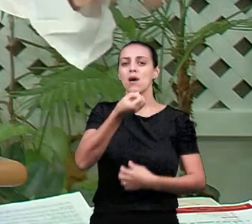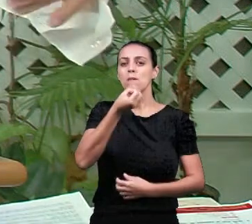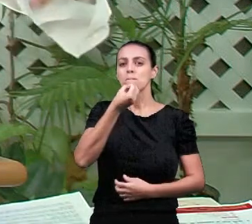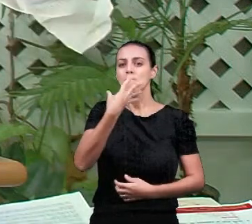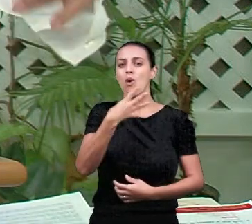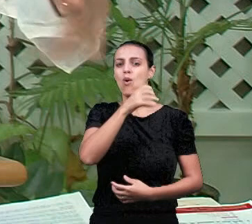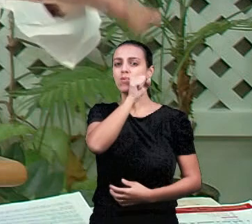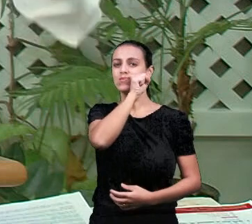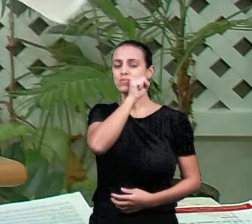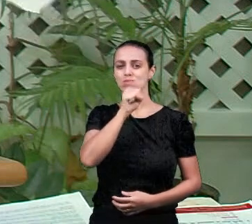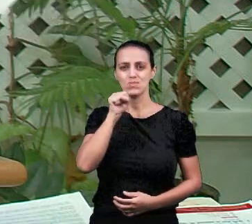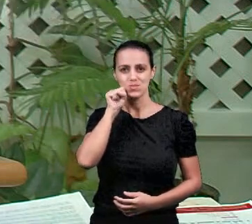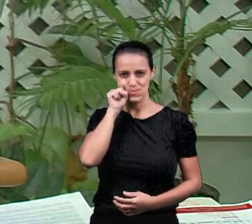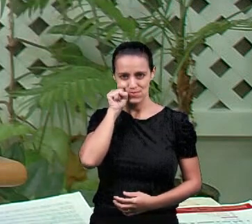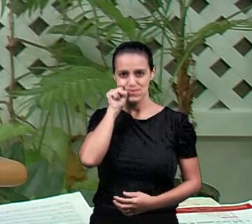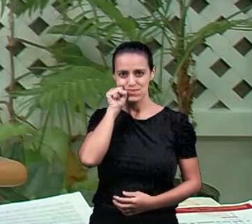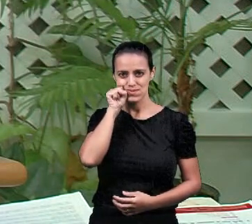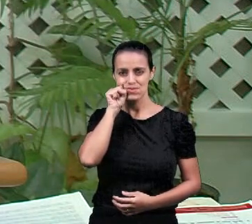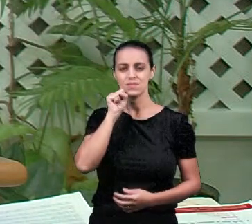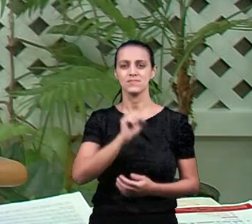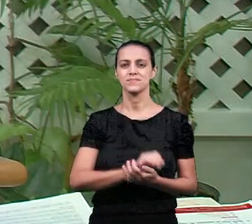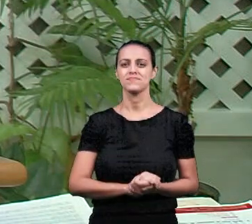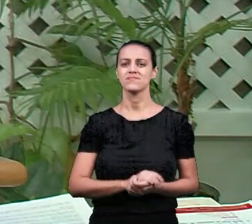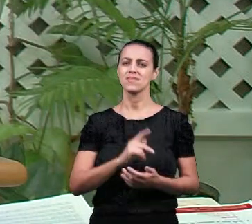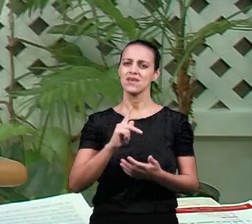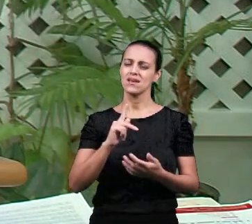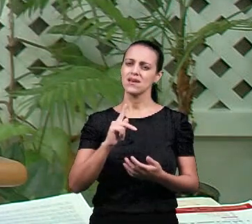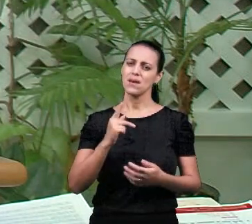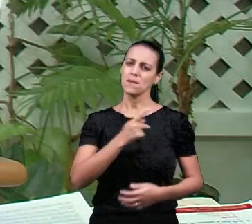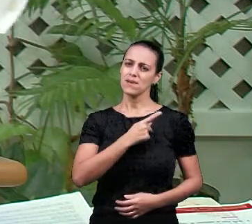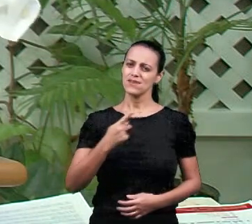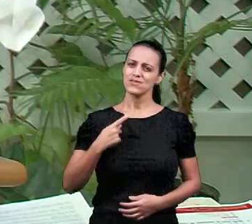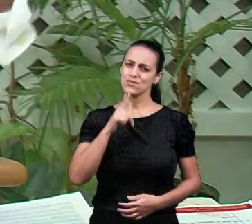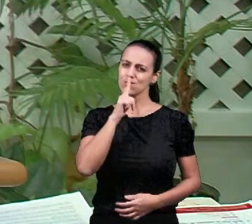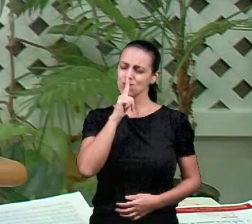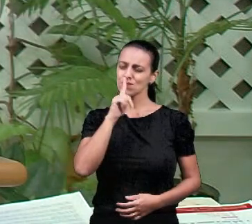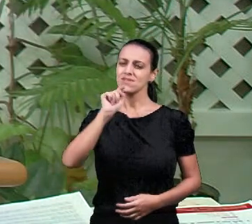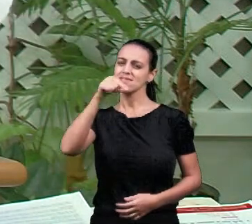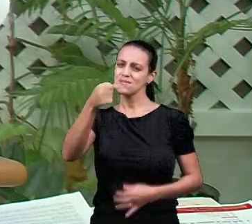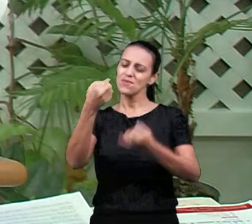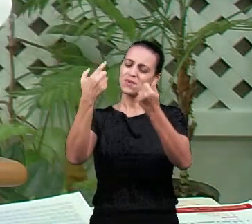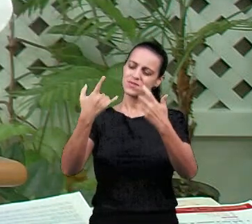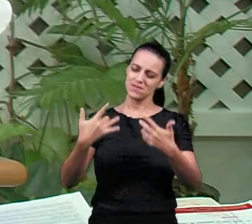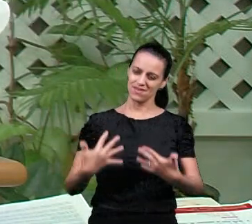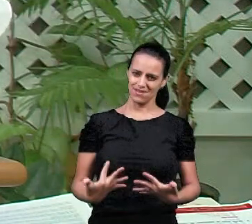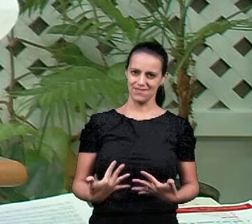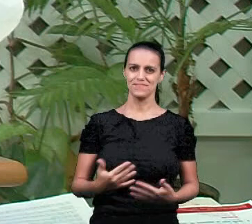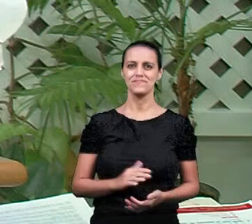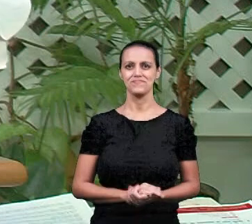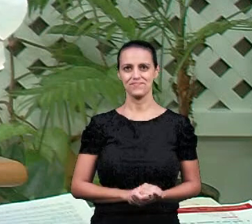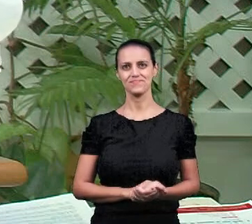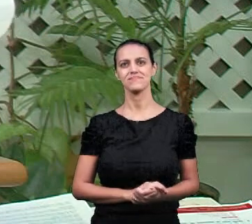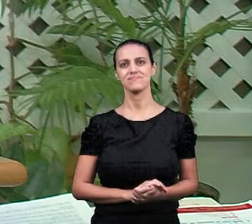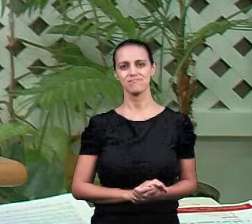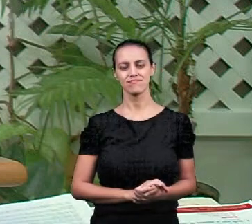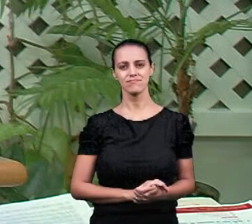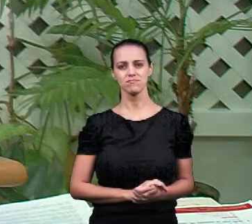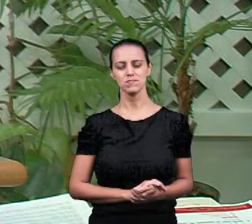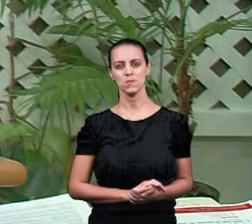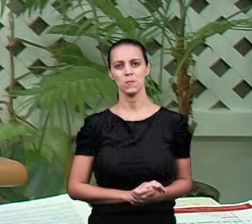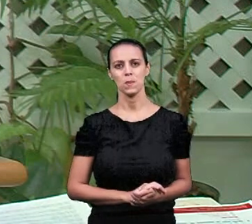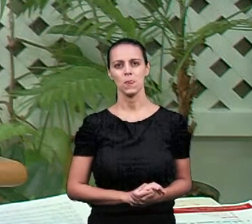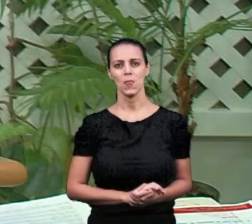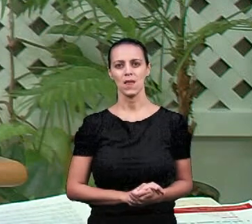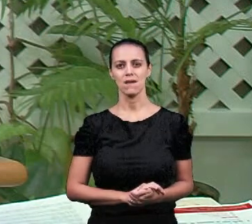Pasteur Jules, il a déjà observé ce cela. Après, il y a d'autres réponses. C'est la même chose. Les jeunes,